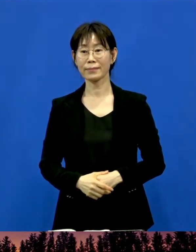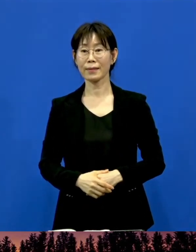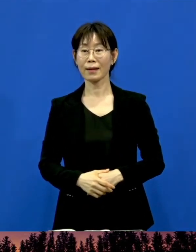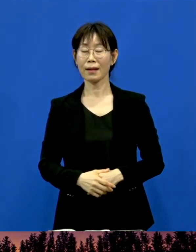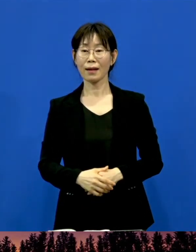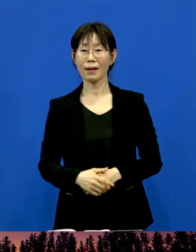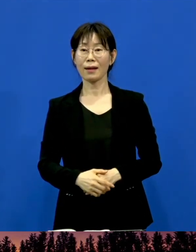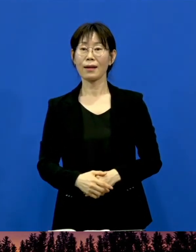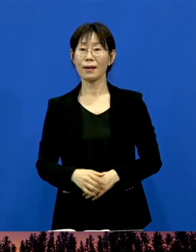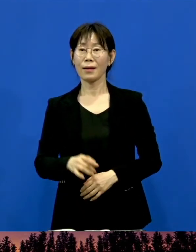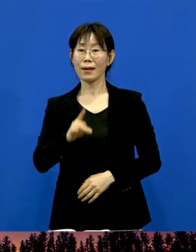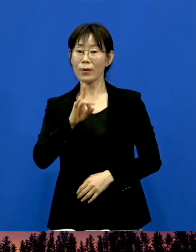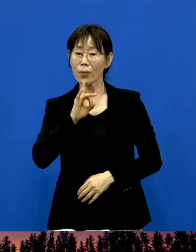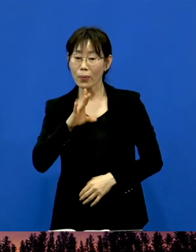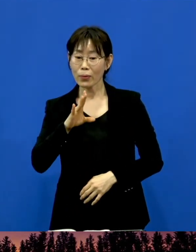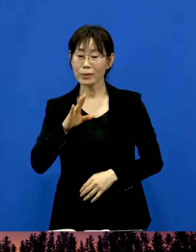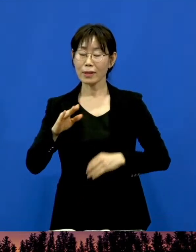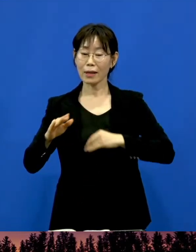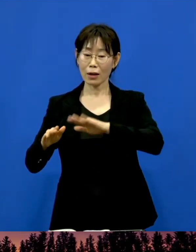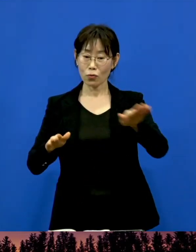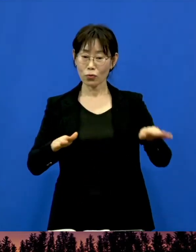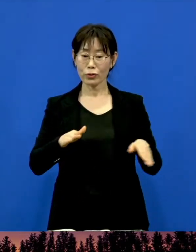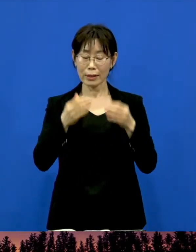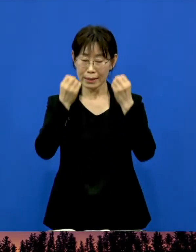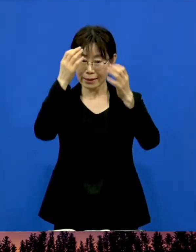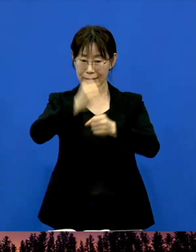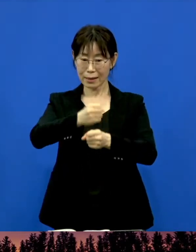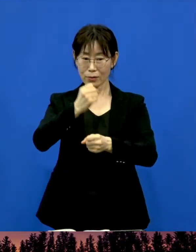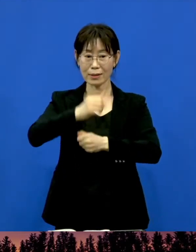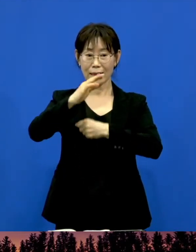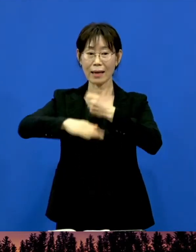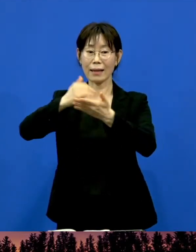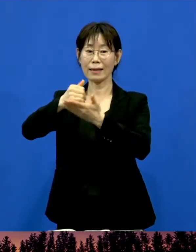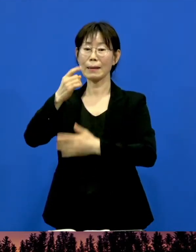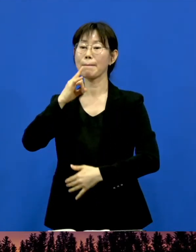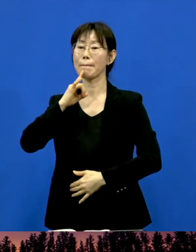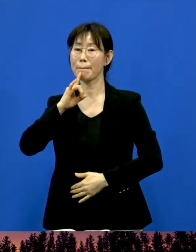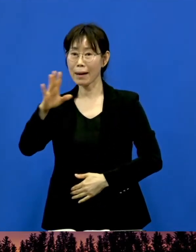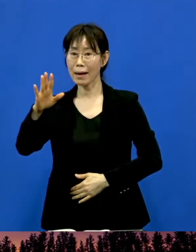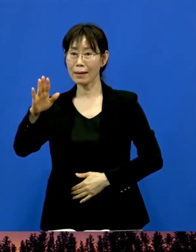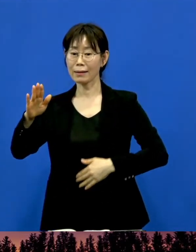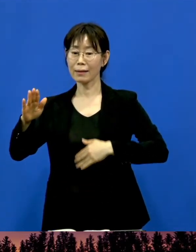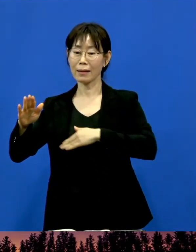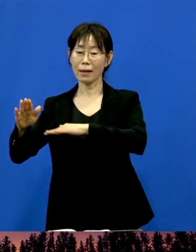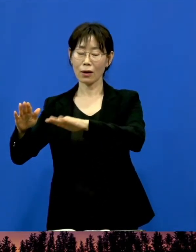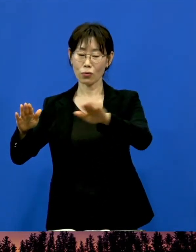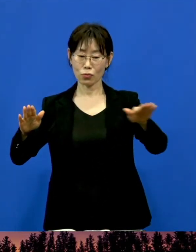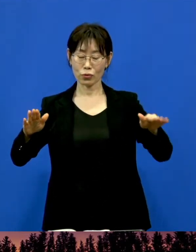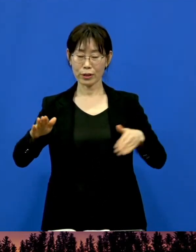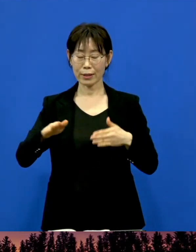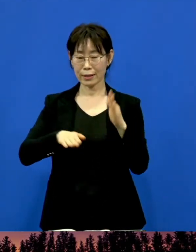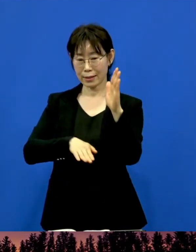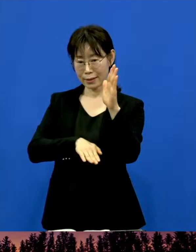오직 우리를 만드신 하나님만이 우리의 내면을 채워주실 수 있는